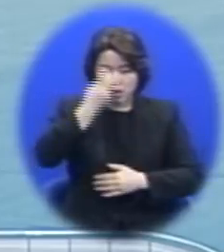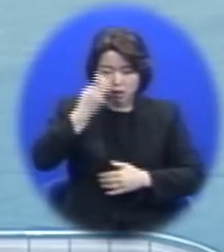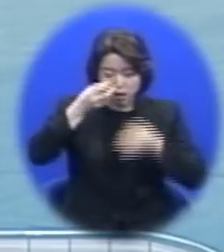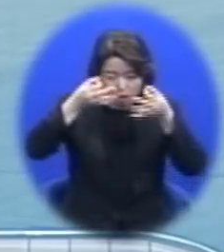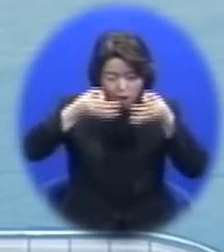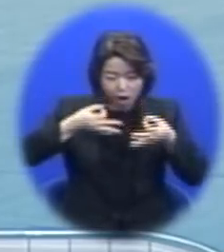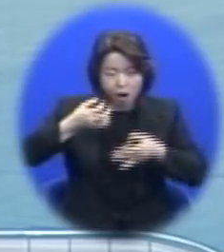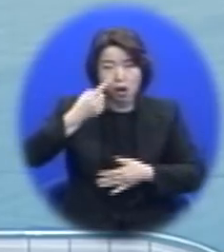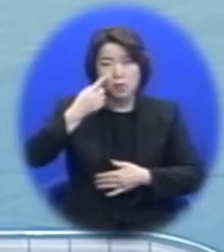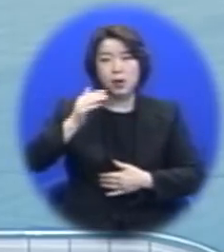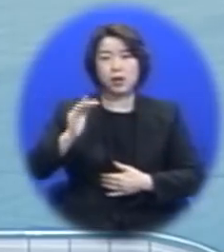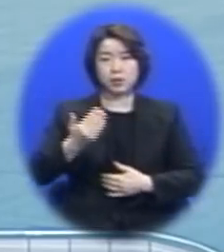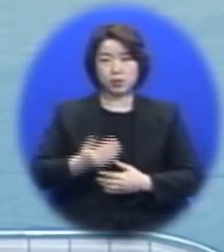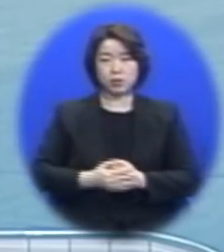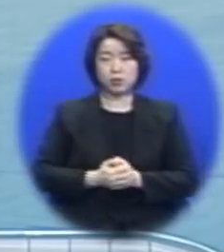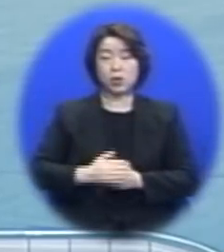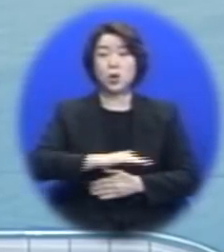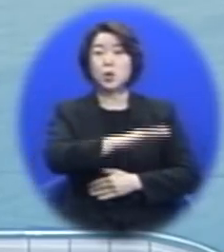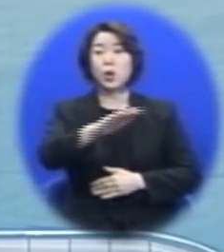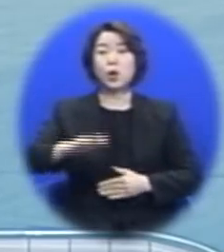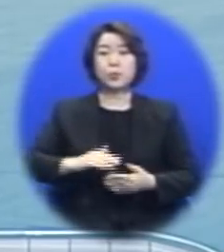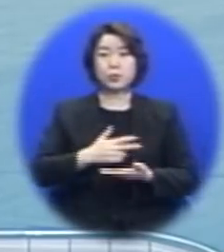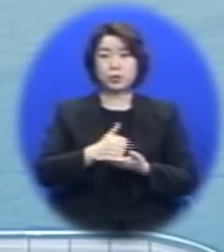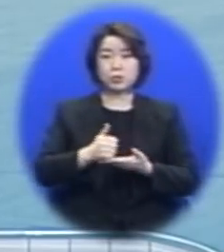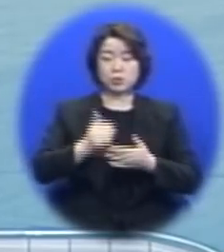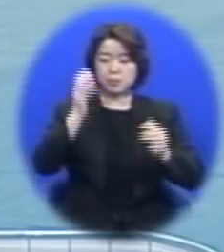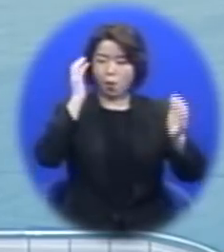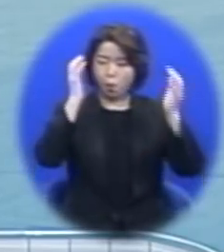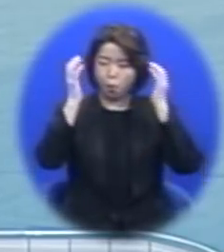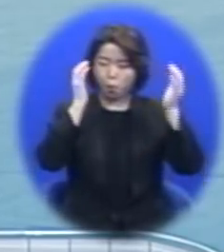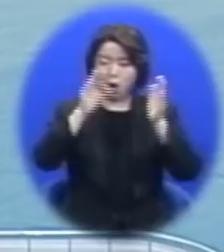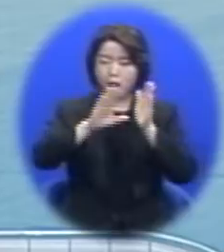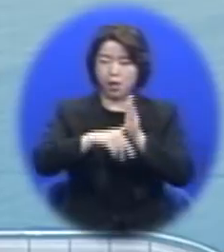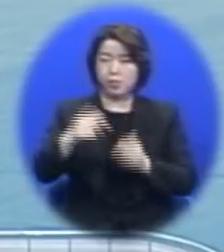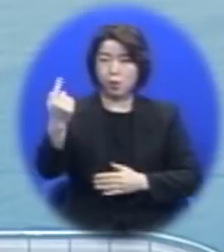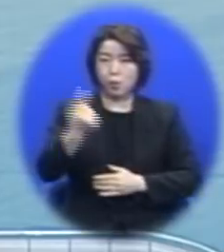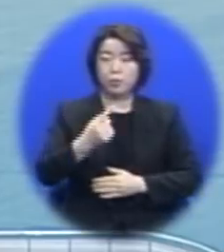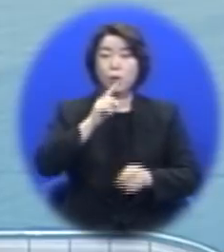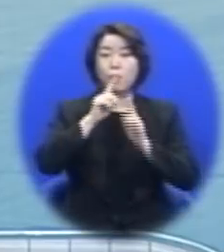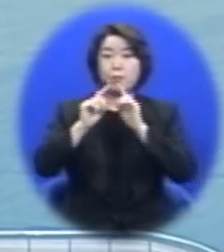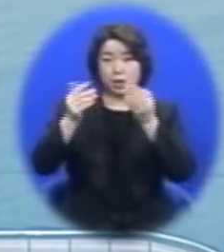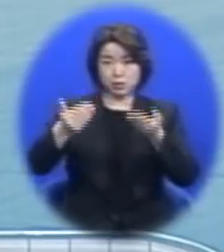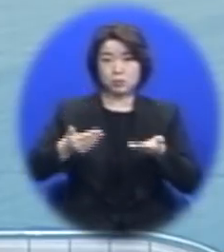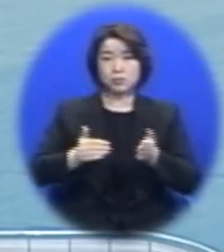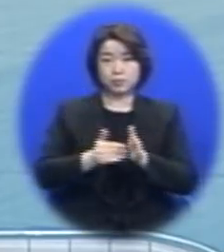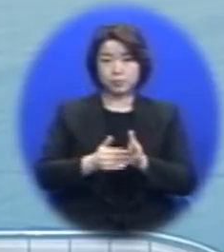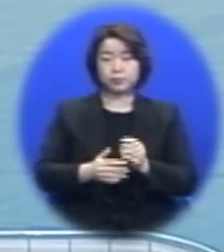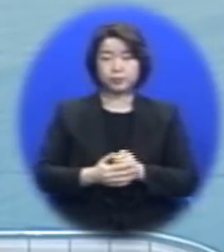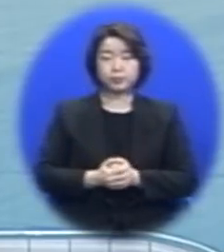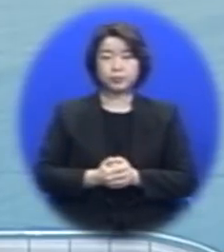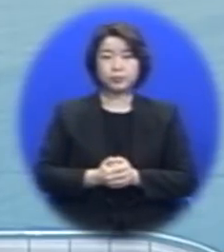합니다. 우리 주님께서는 환난의 때가 올 것이라고 말씀하셨어요.